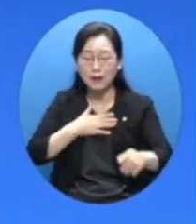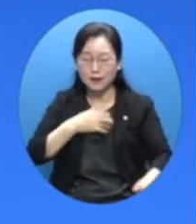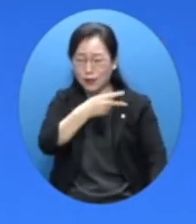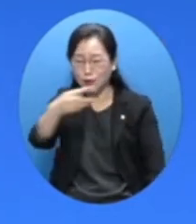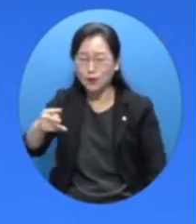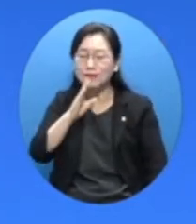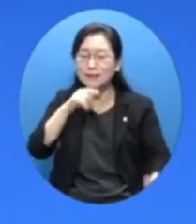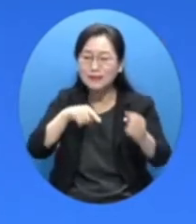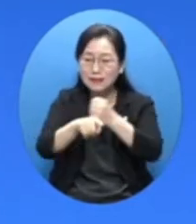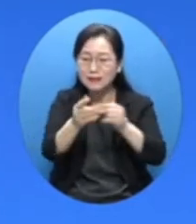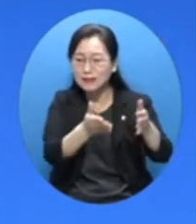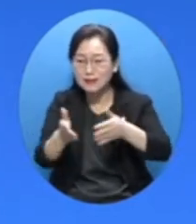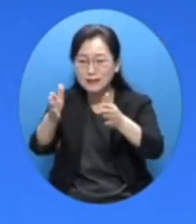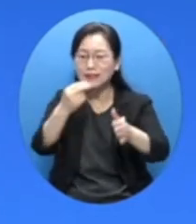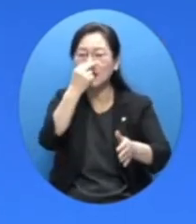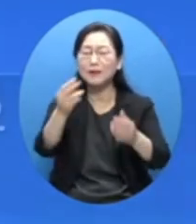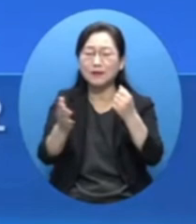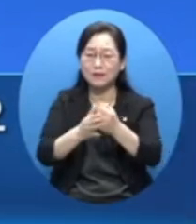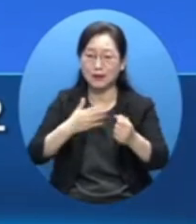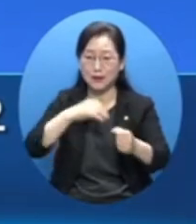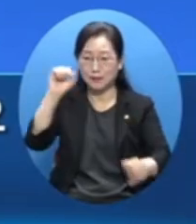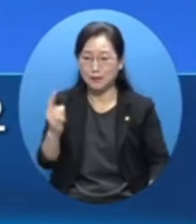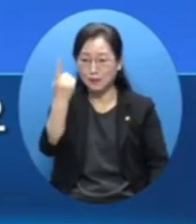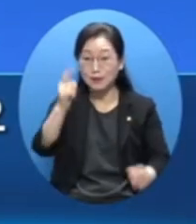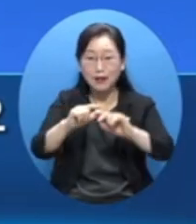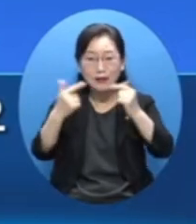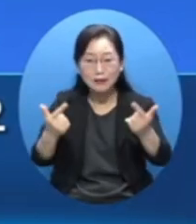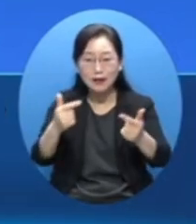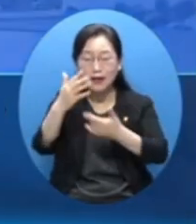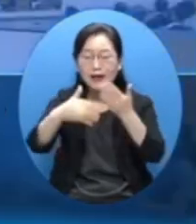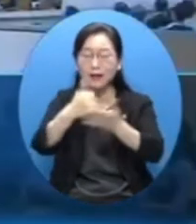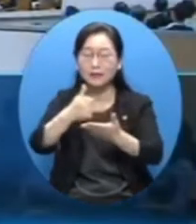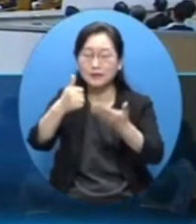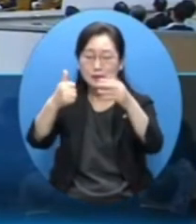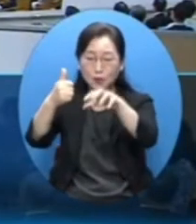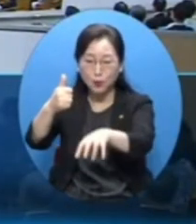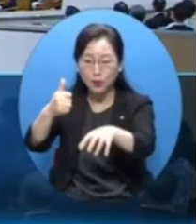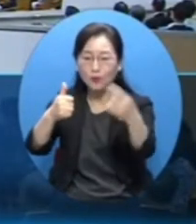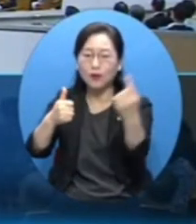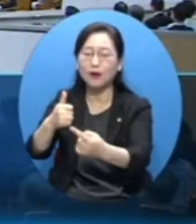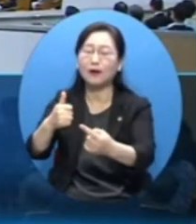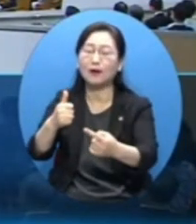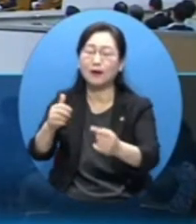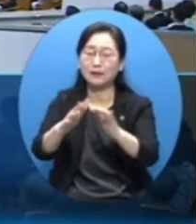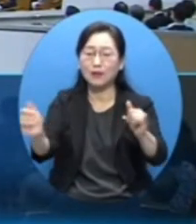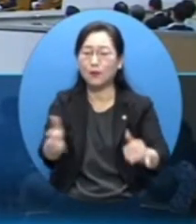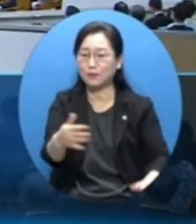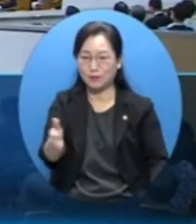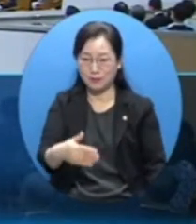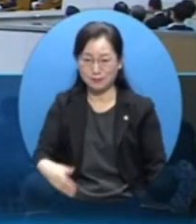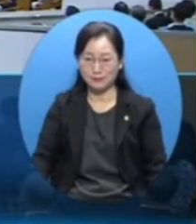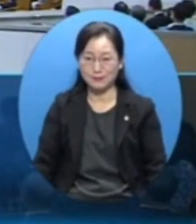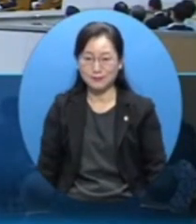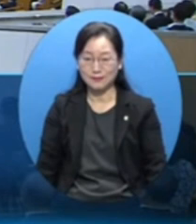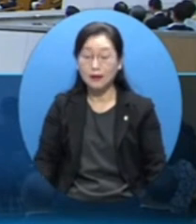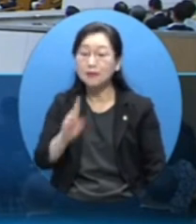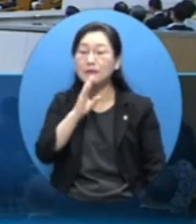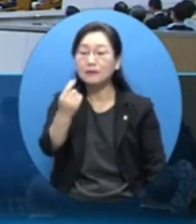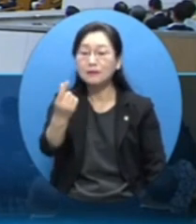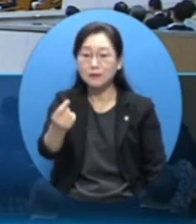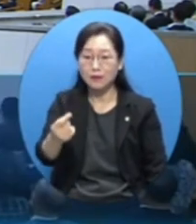길이요 진리요 생명이니 나로 말미암지 않고는 아버지께로 올 자가 없느니라 그렇습니다